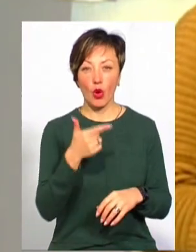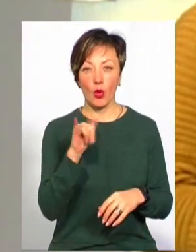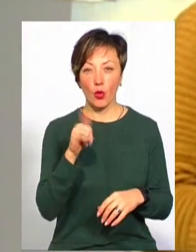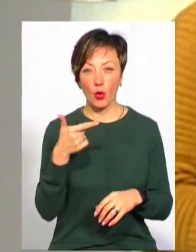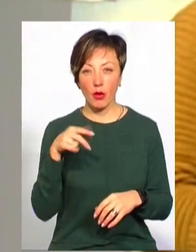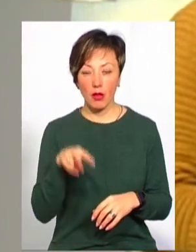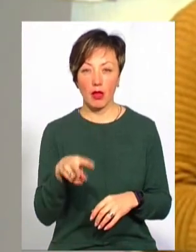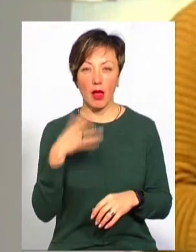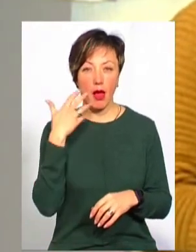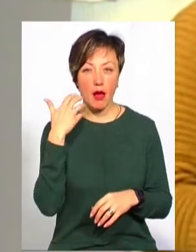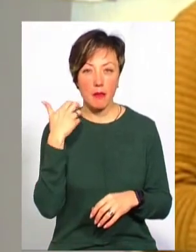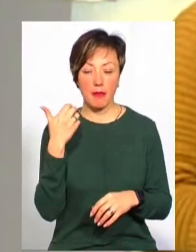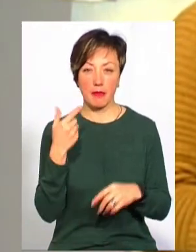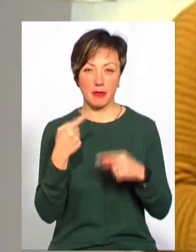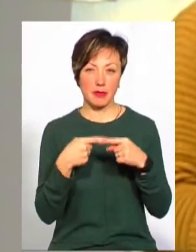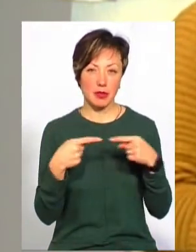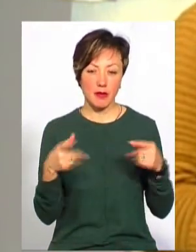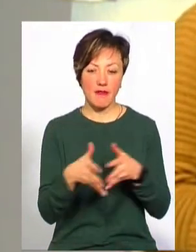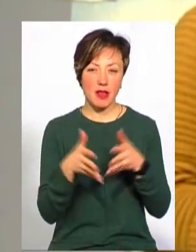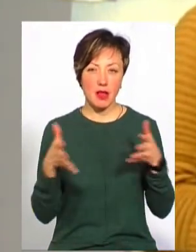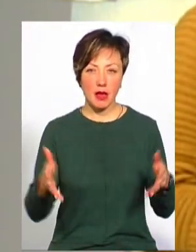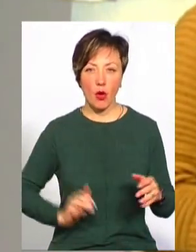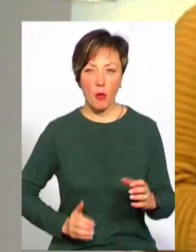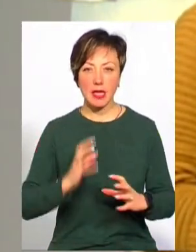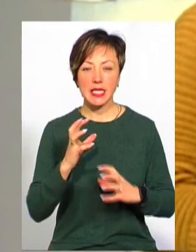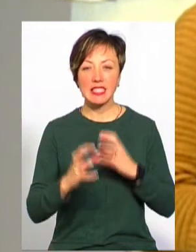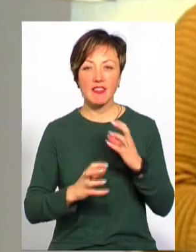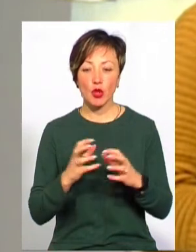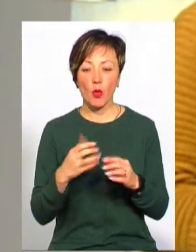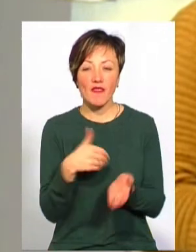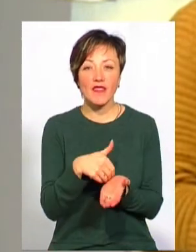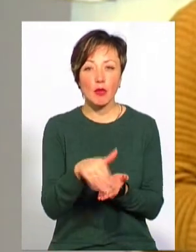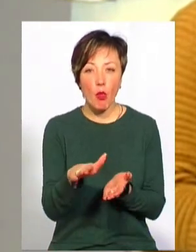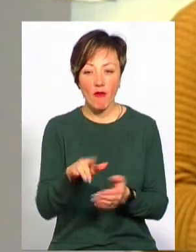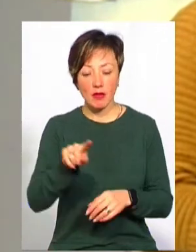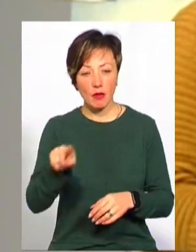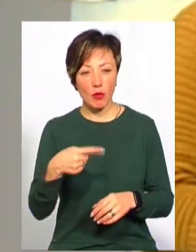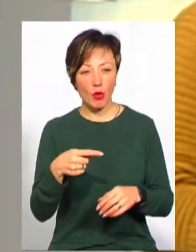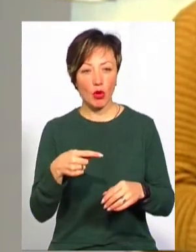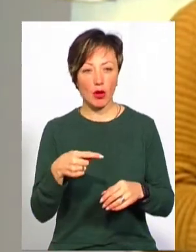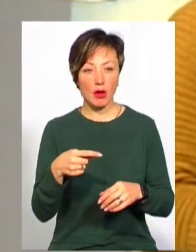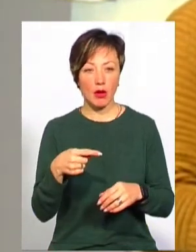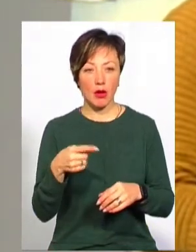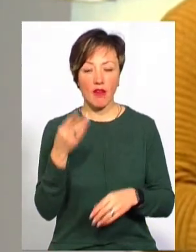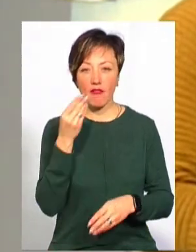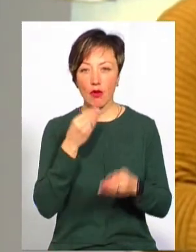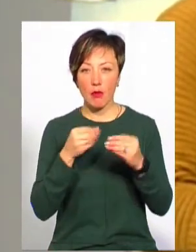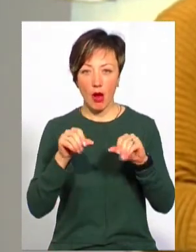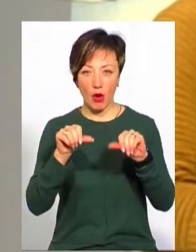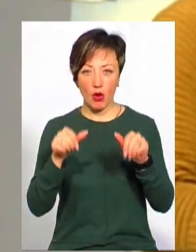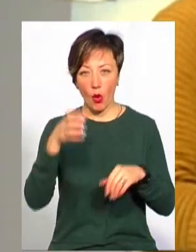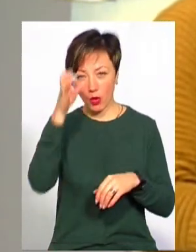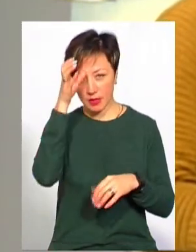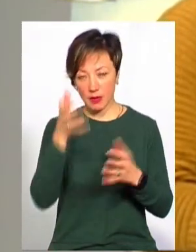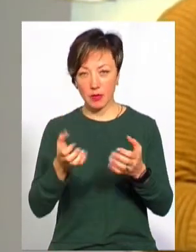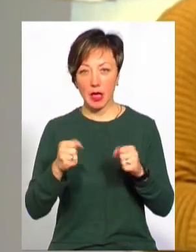і десятки інших великих компаній світу відмовились від вимоги формальної освіти, принаймні, на